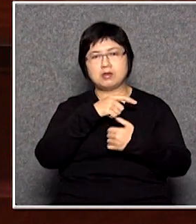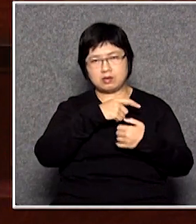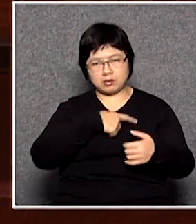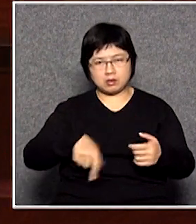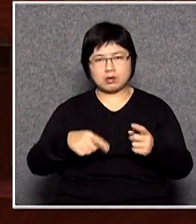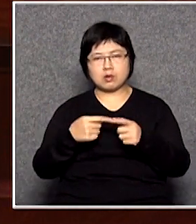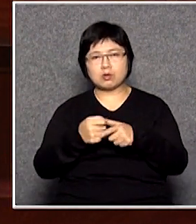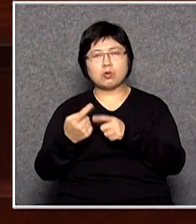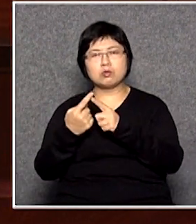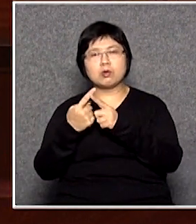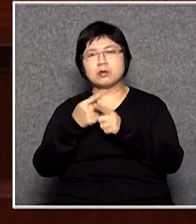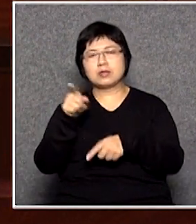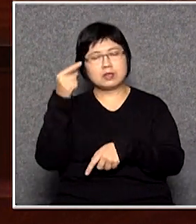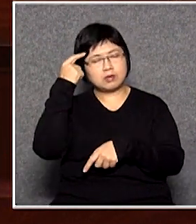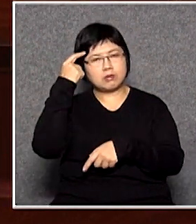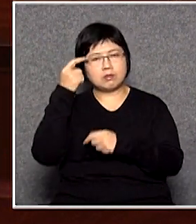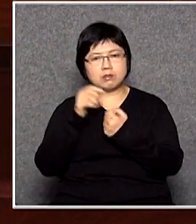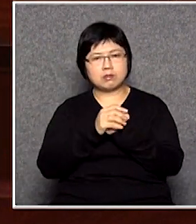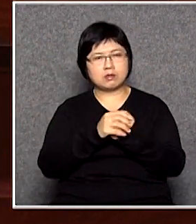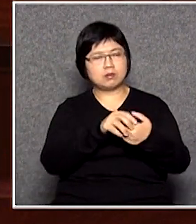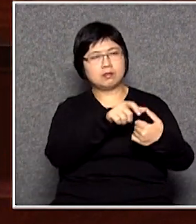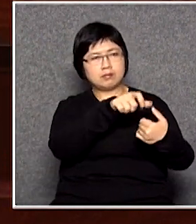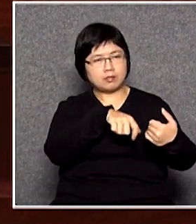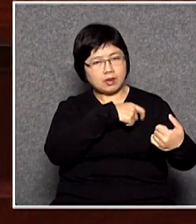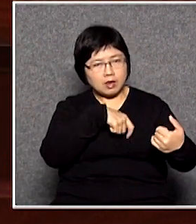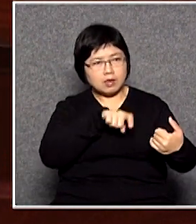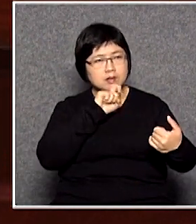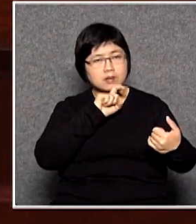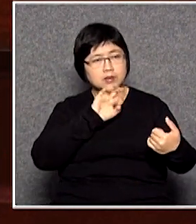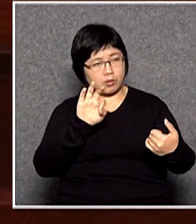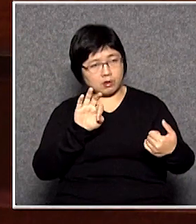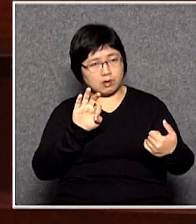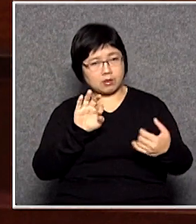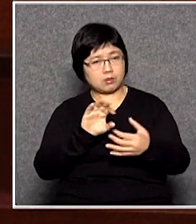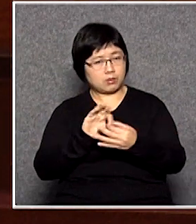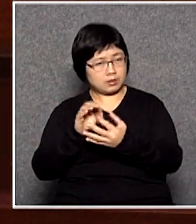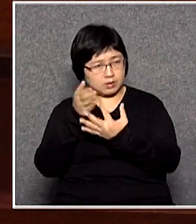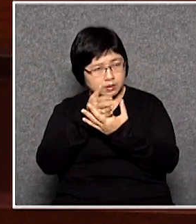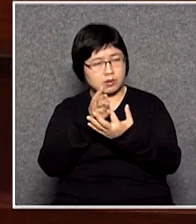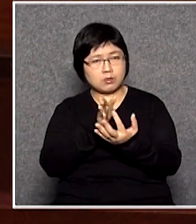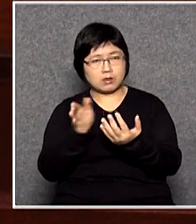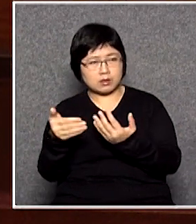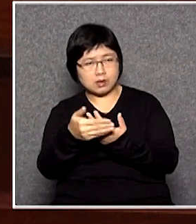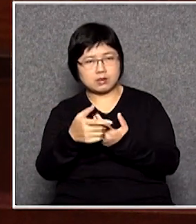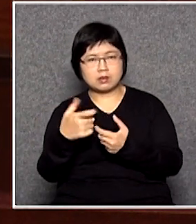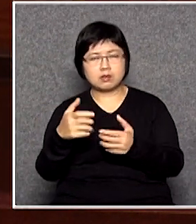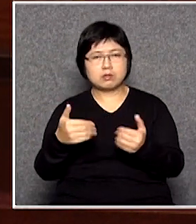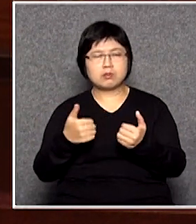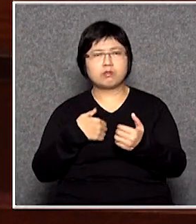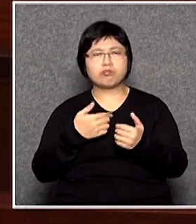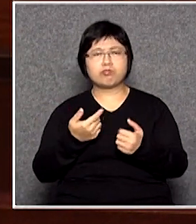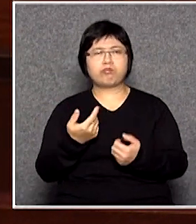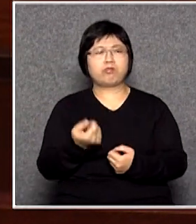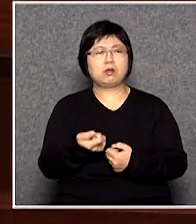就可以知道啊，某一個議員呢，他是不是有相關的直接或者間接的金錢利益，就這樣而已，是